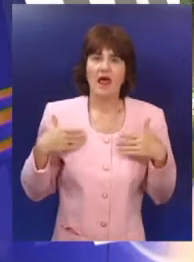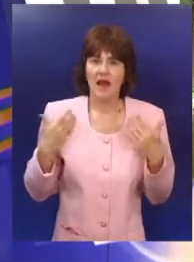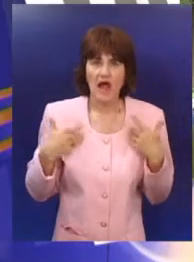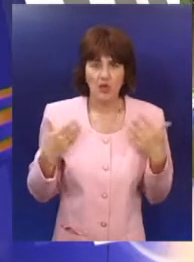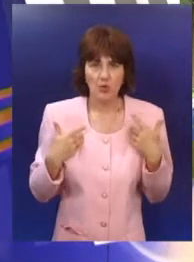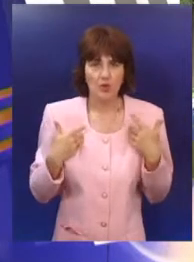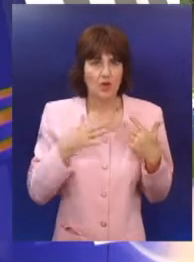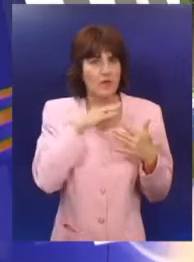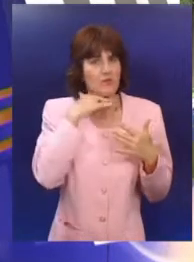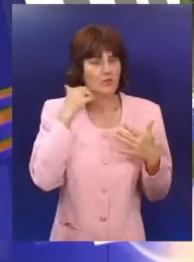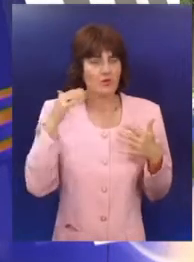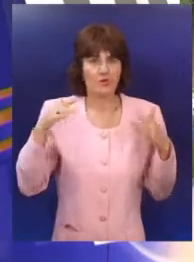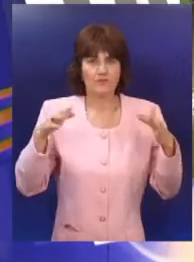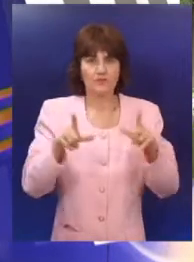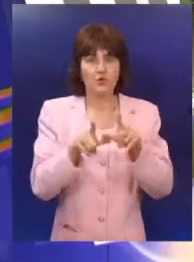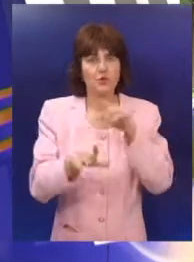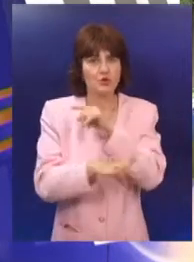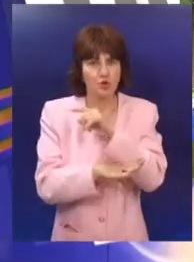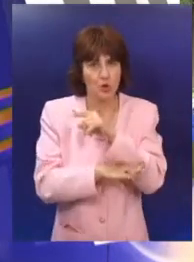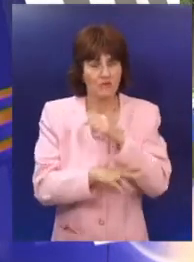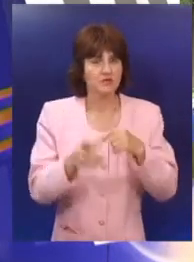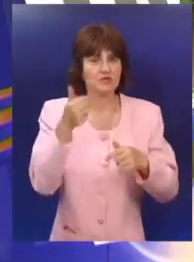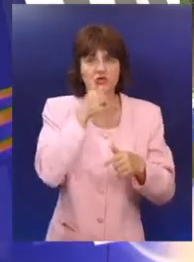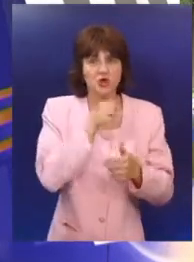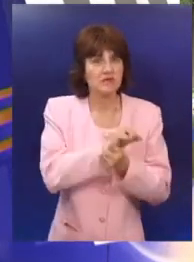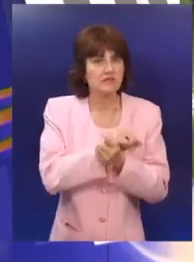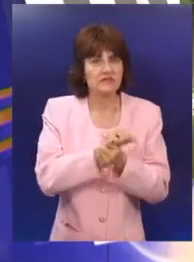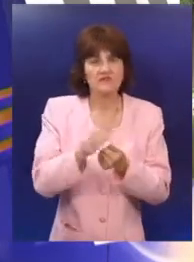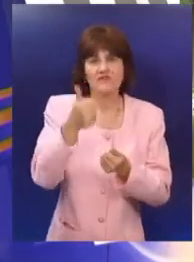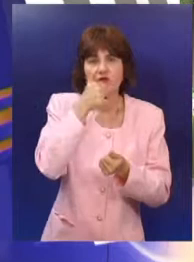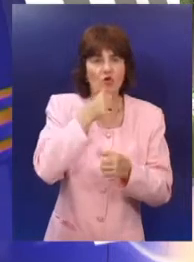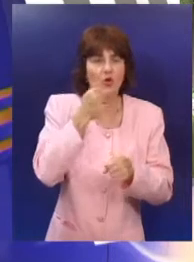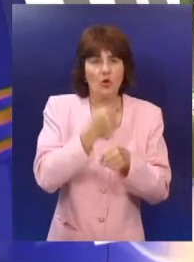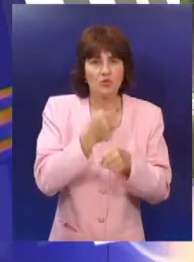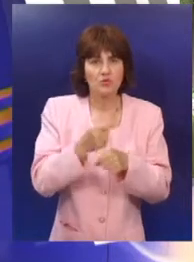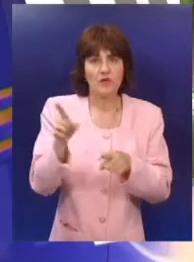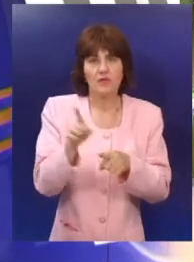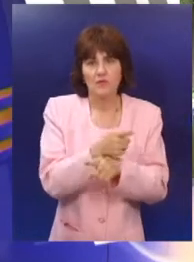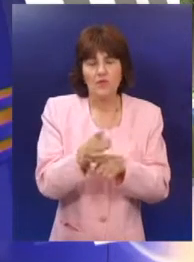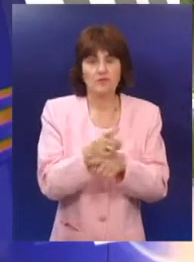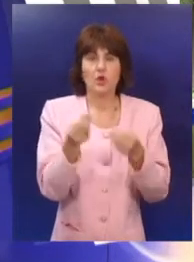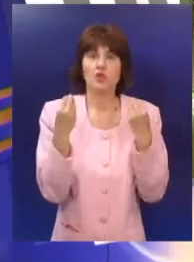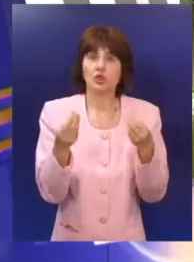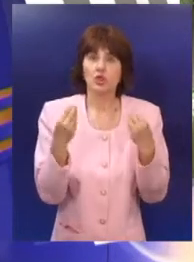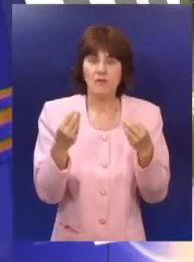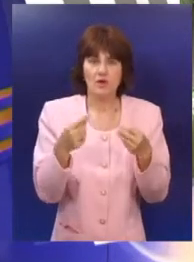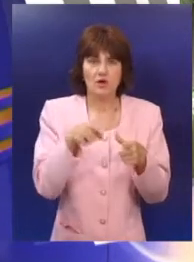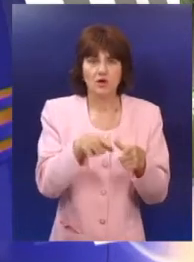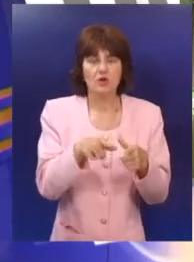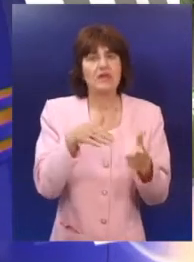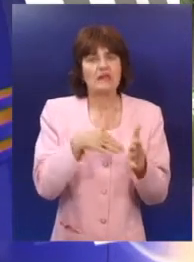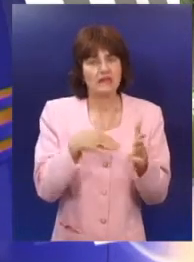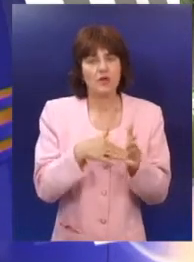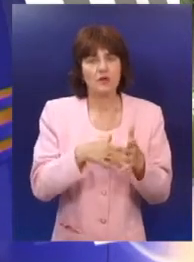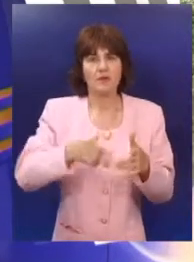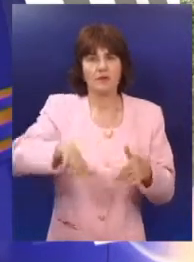broj prisutnih ljudi u Dudovoj šumi, što znači da je sve ovo što smo učinili na njenom renoviranju, na njenom osposobljavanju, dobar potez je da je to bilo nešto što